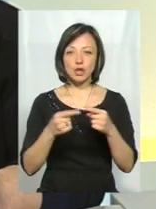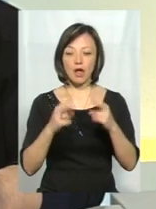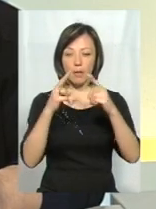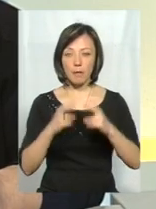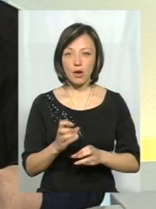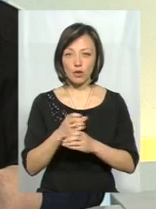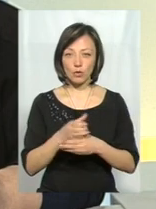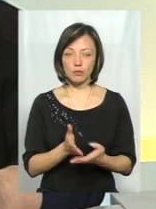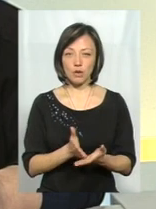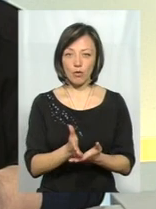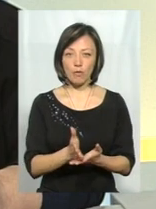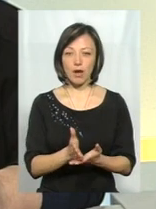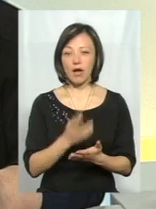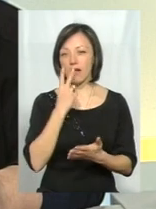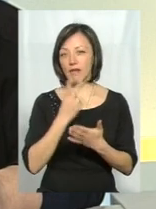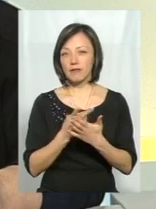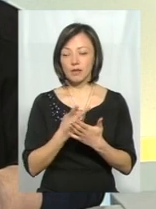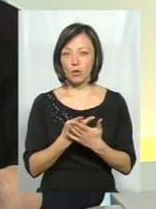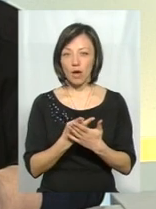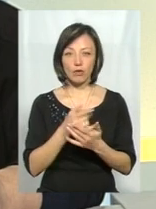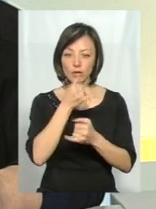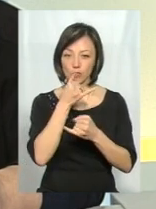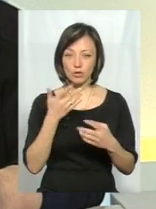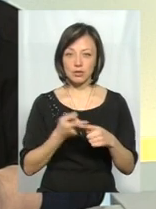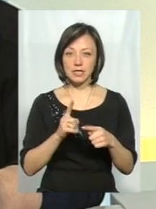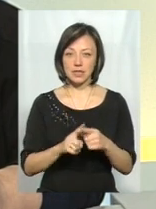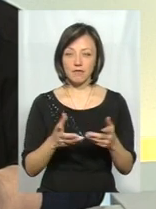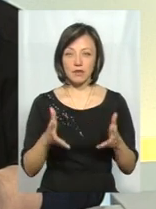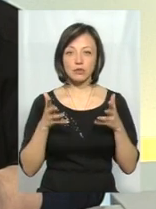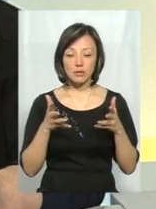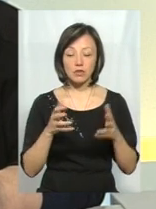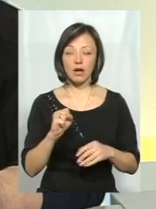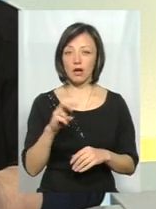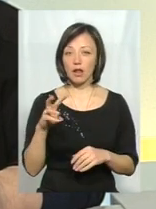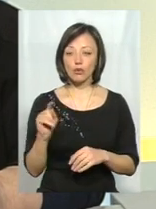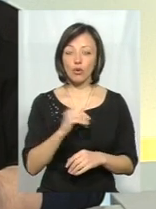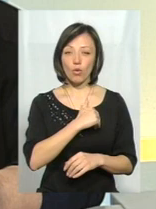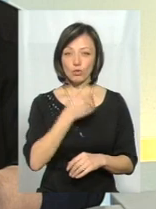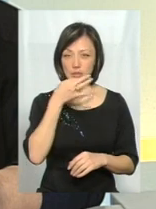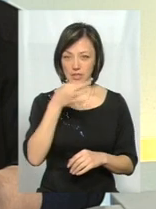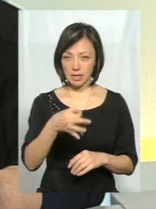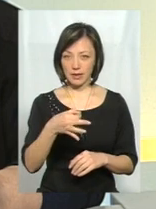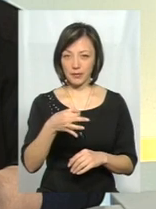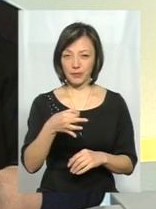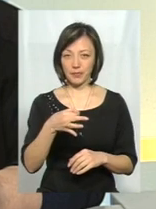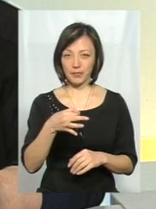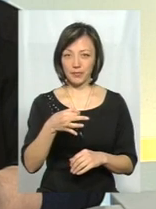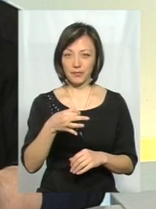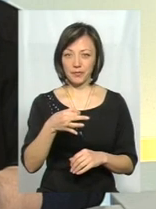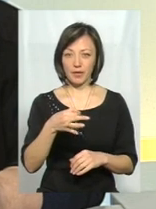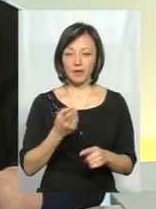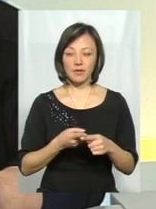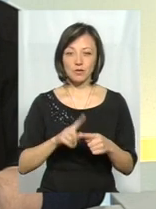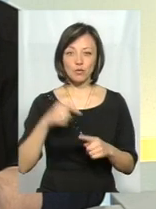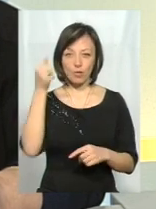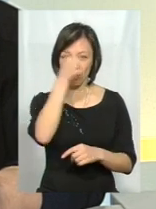лабораторним шляхом. От, візуально ми не можемо таке встановити. Але що хочу зазначити, в цьому